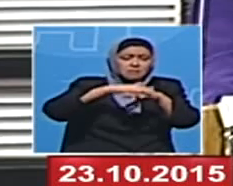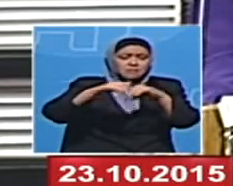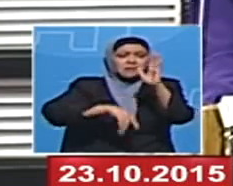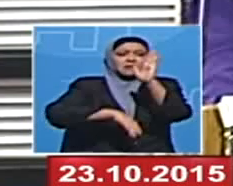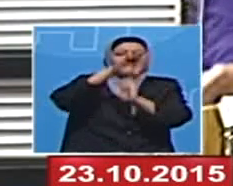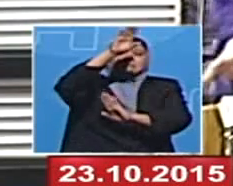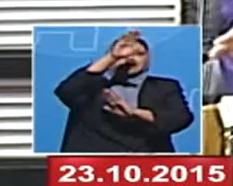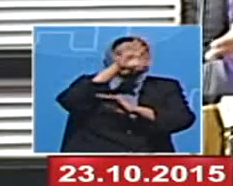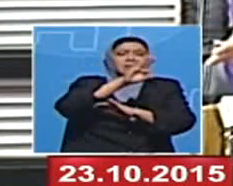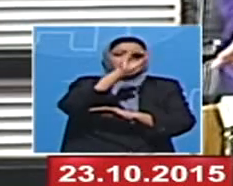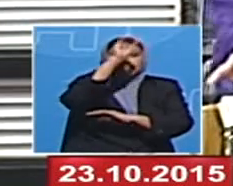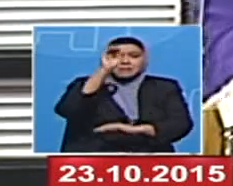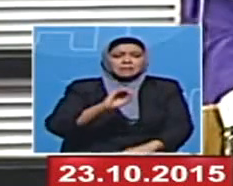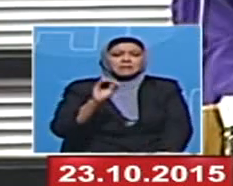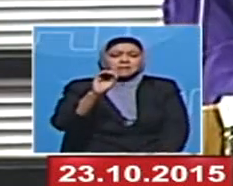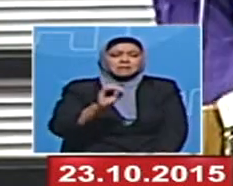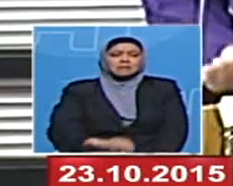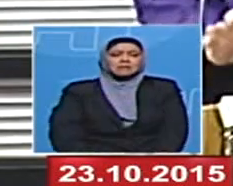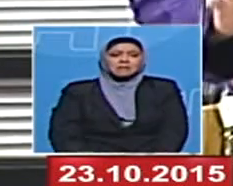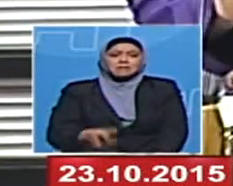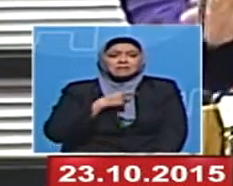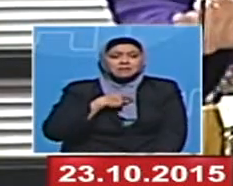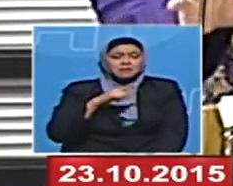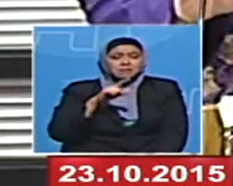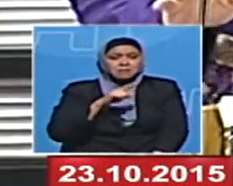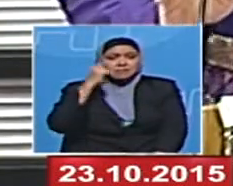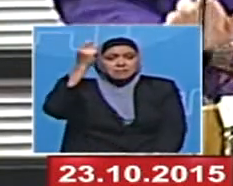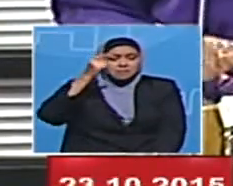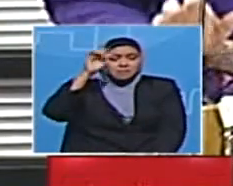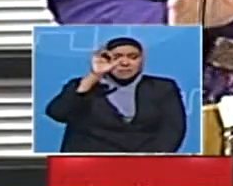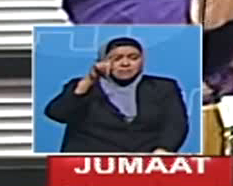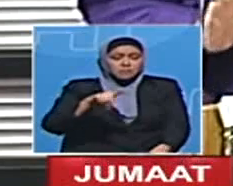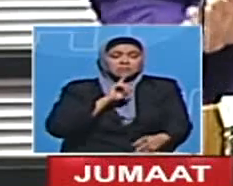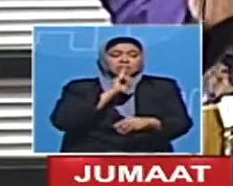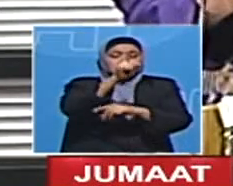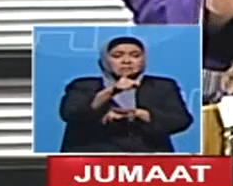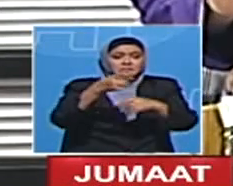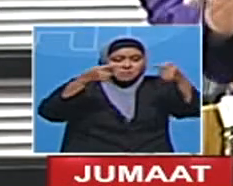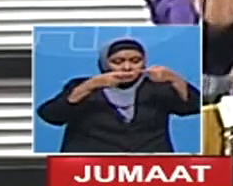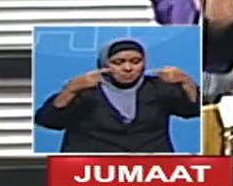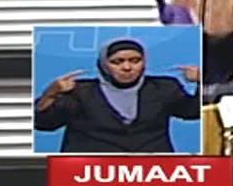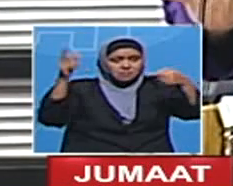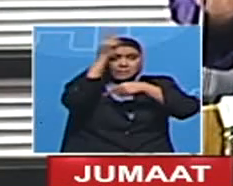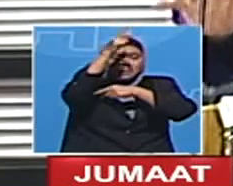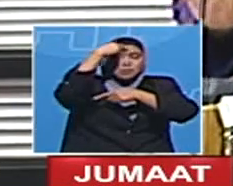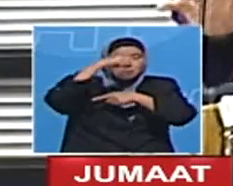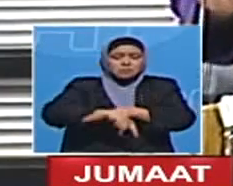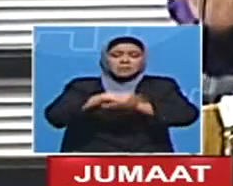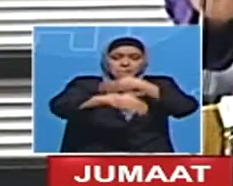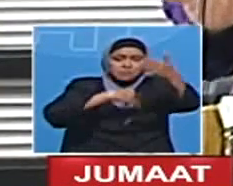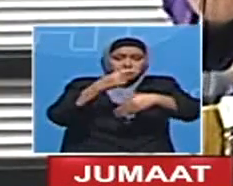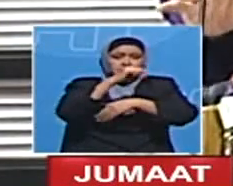90%. tuan yang di-pertua Alhamdulillah sesungguhnya keputusan kerajaan melaksanakan GST adalah